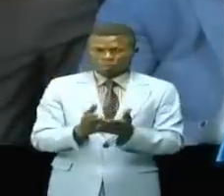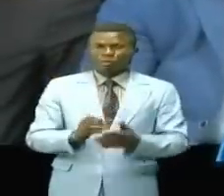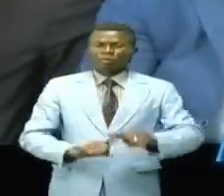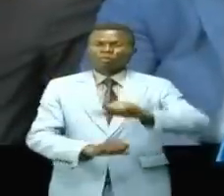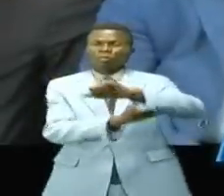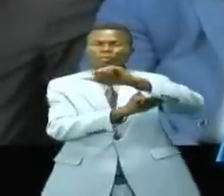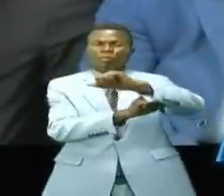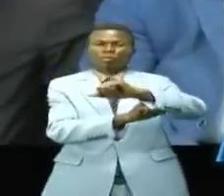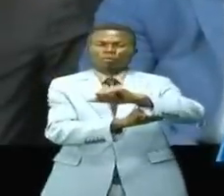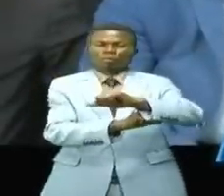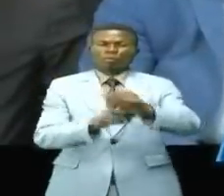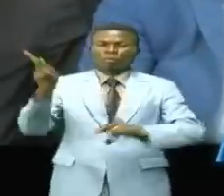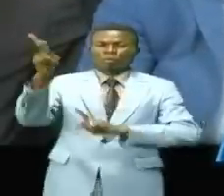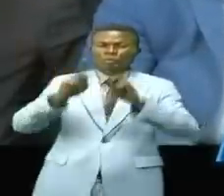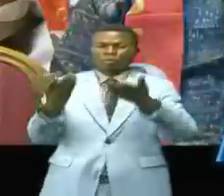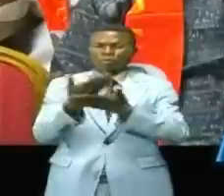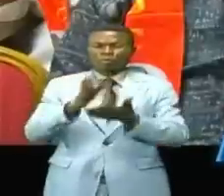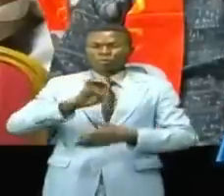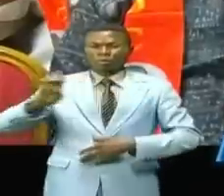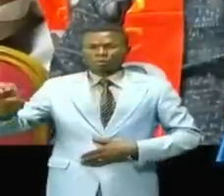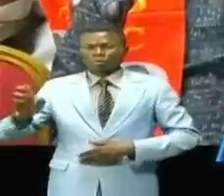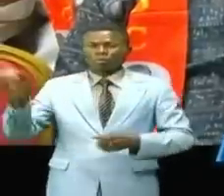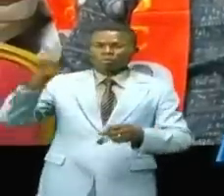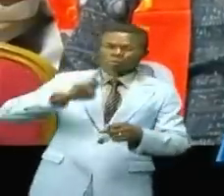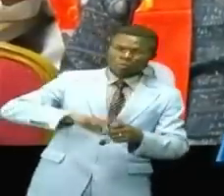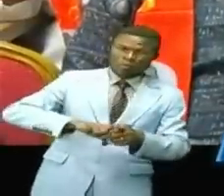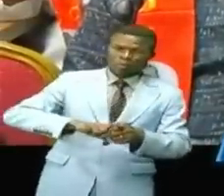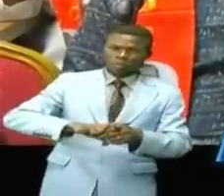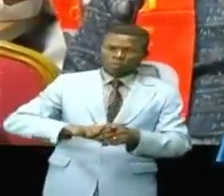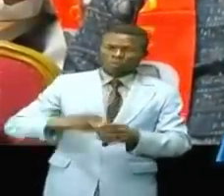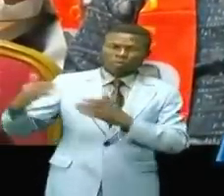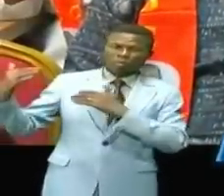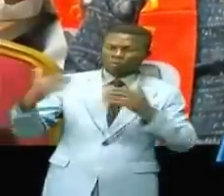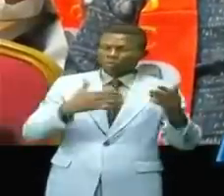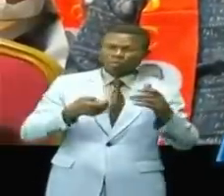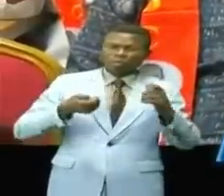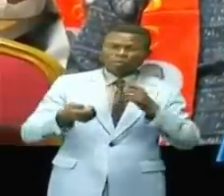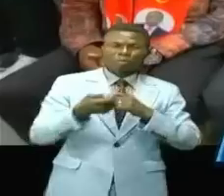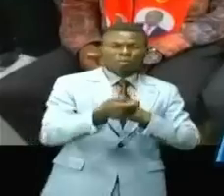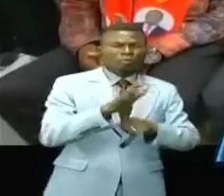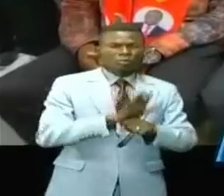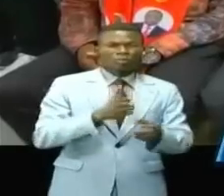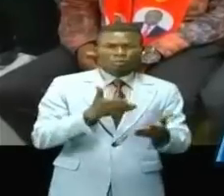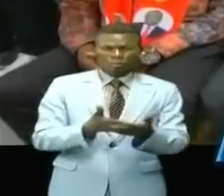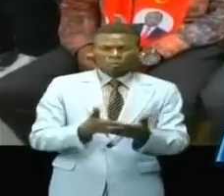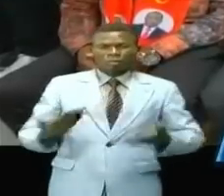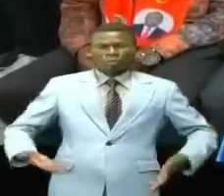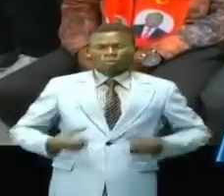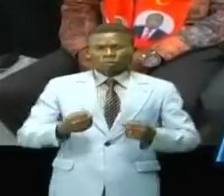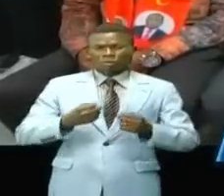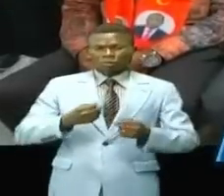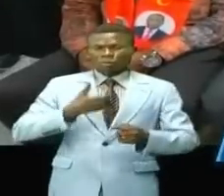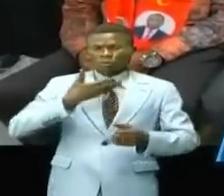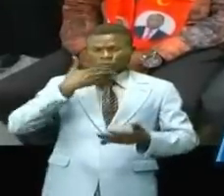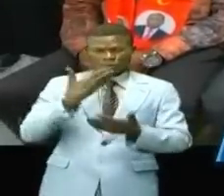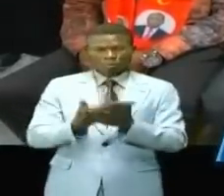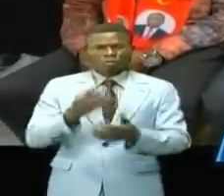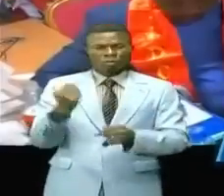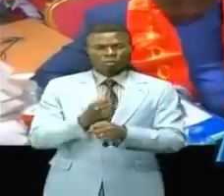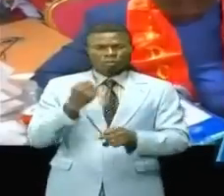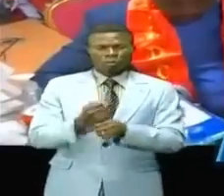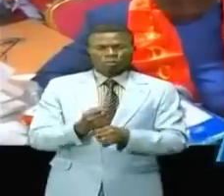en aide aux populations de l'Est, victimes des affres et atrocités. Saluons le bon déroulement du